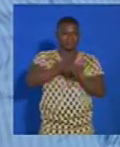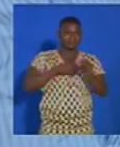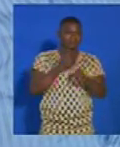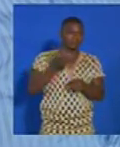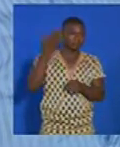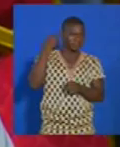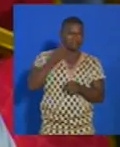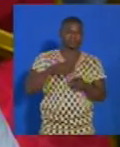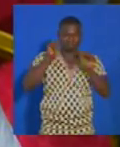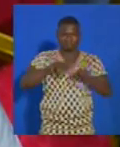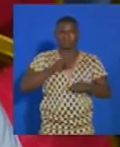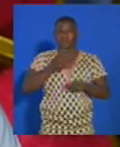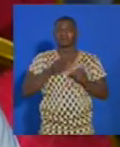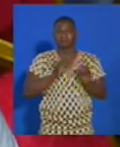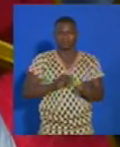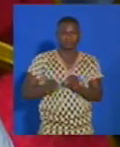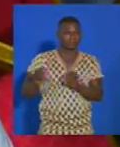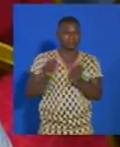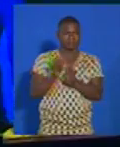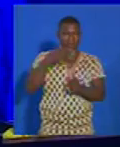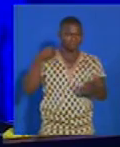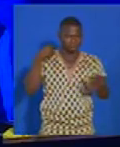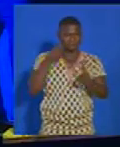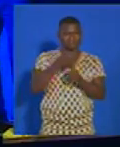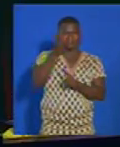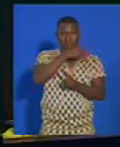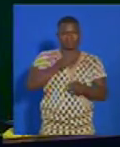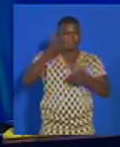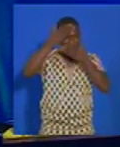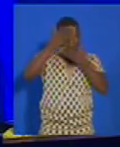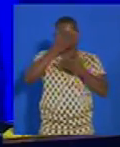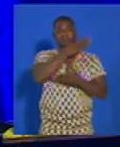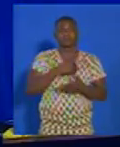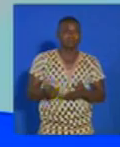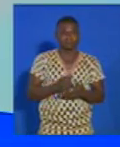lieu à cause de la double attaque terroriste de mars 2018.